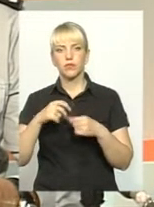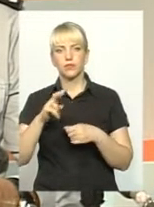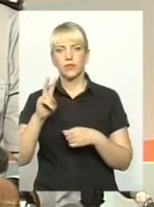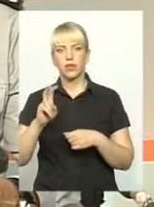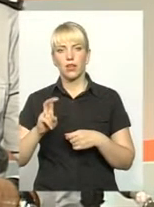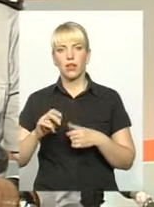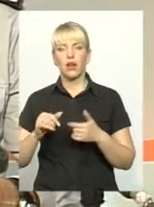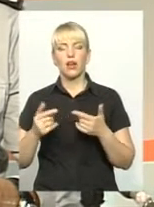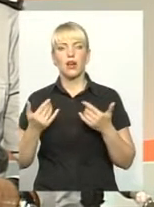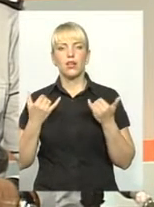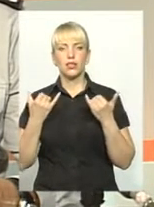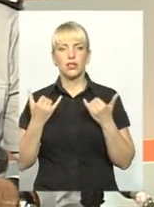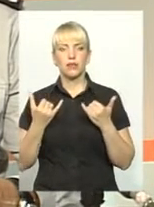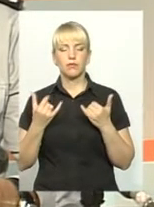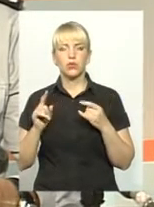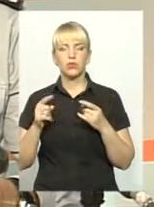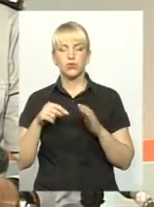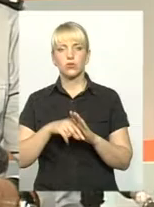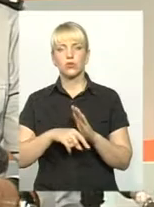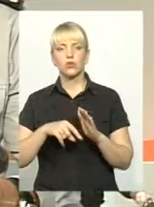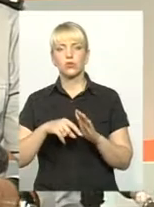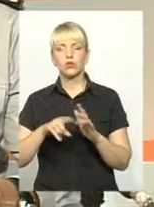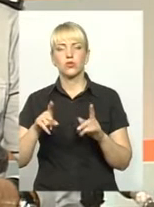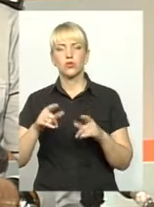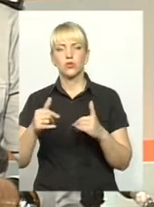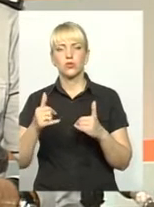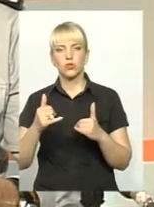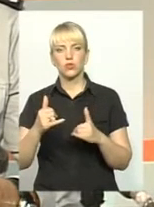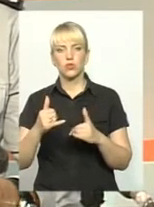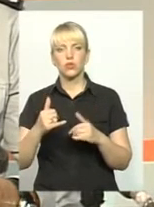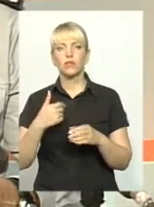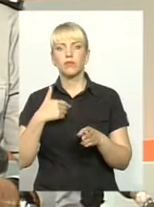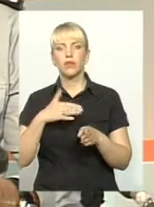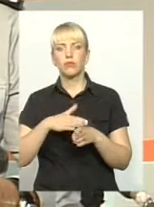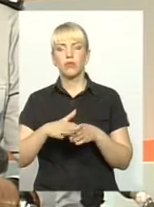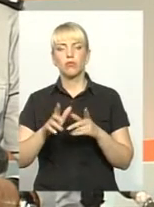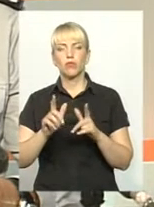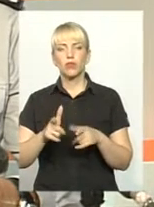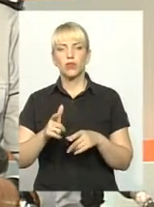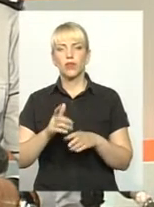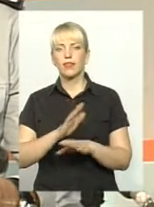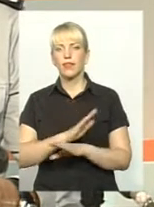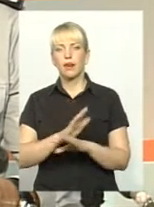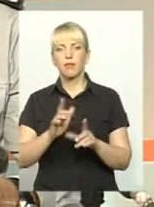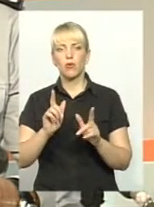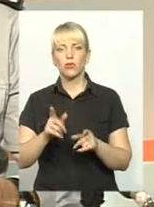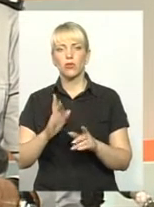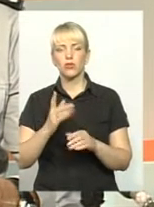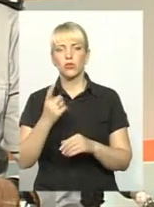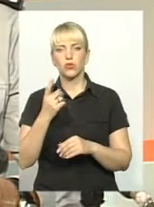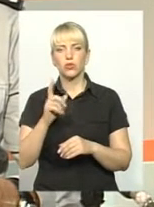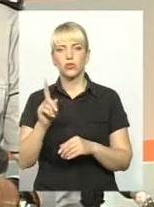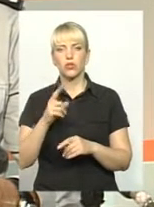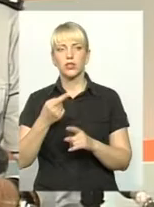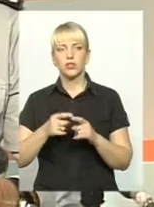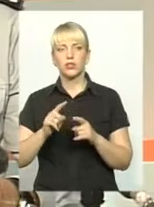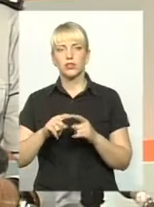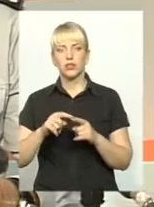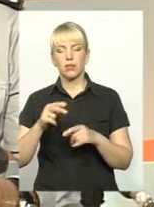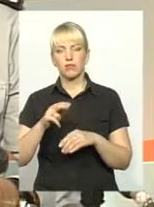стосується, що відбувається сьогодні, повністю погоджуюся, не погоджуюся лише з одним, що це відбувається під